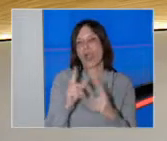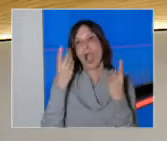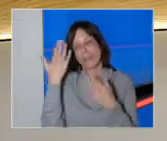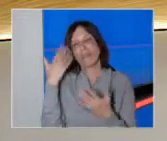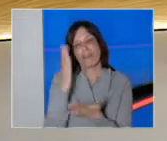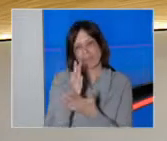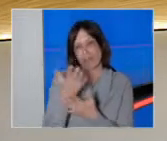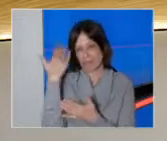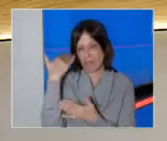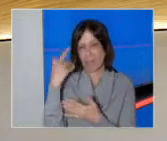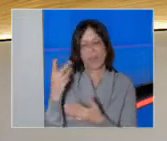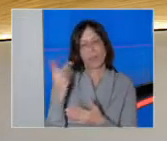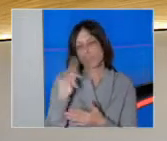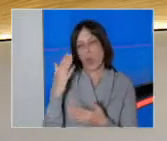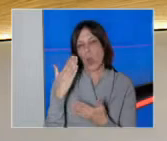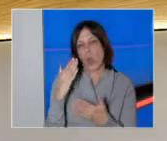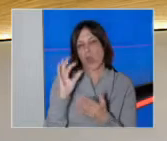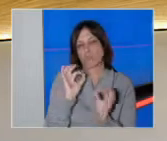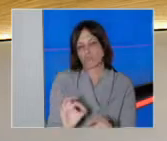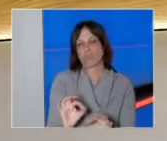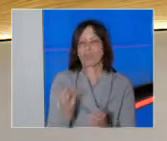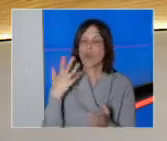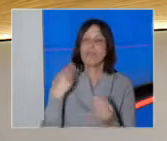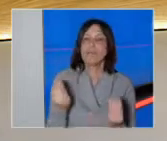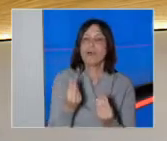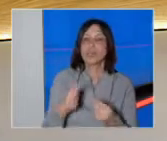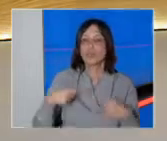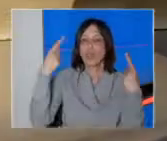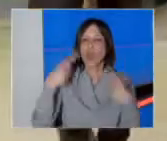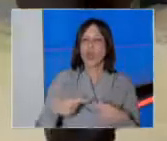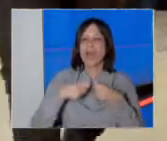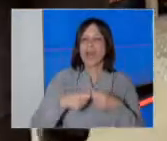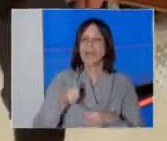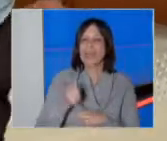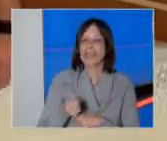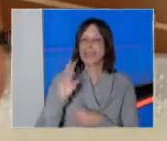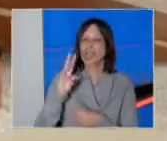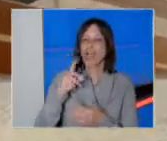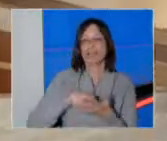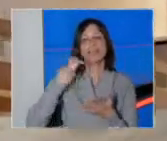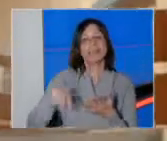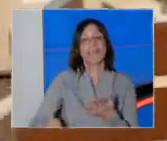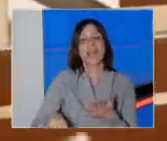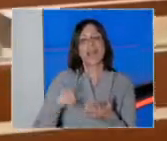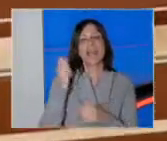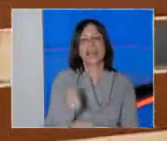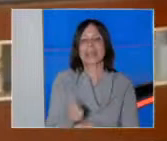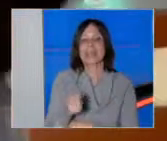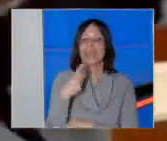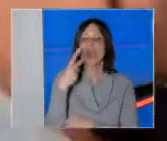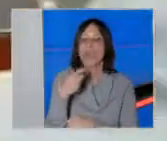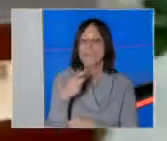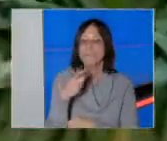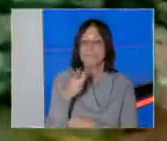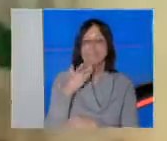בעבר, אבל זה כמובן לא תקין. ועוד משהו שקרה היום, חבר הכנסת עופר שלח, הוא התפטר מהכנסת. כן, כן, הנה אנחנו רואים אותו